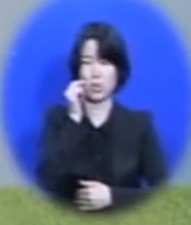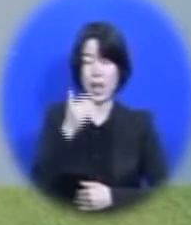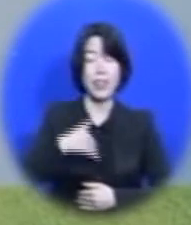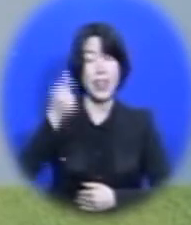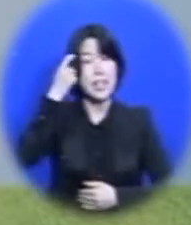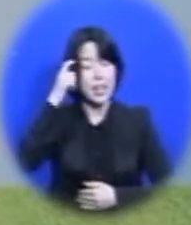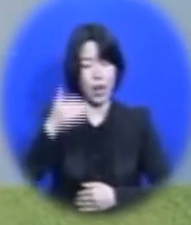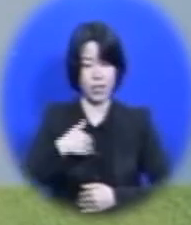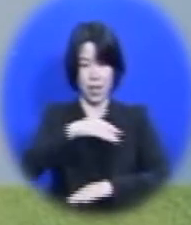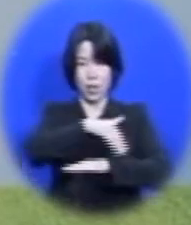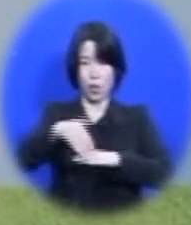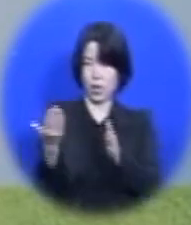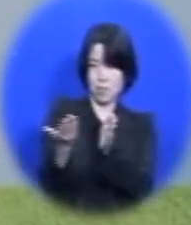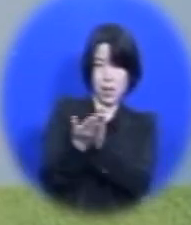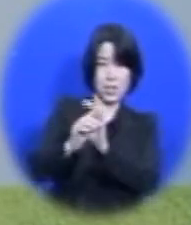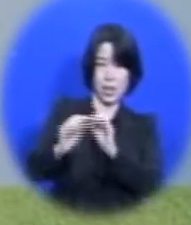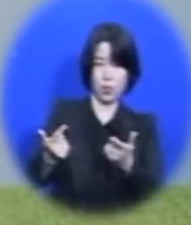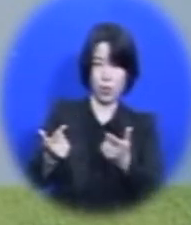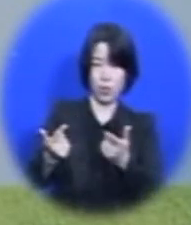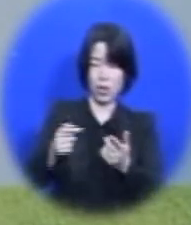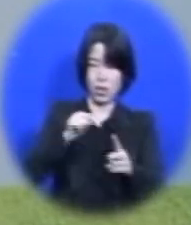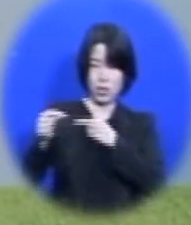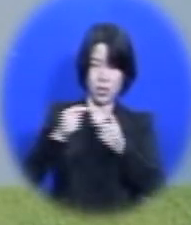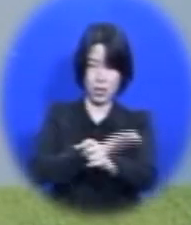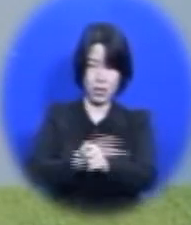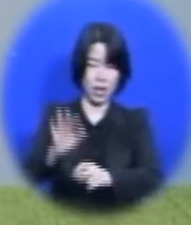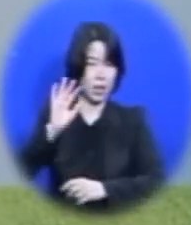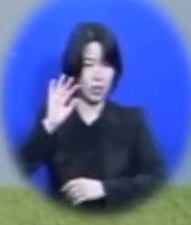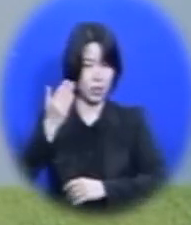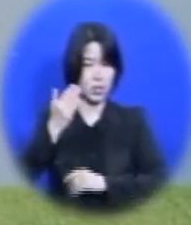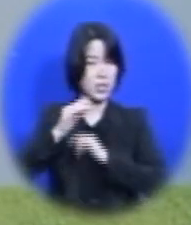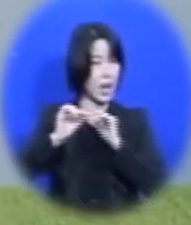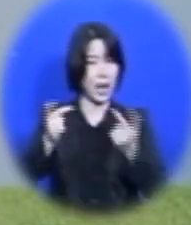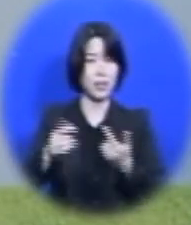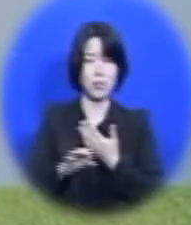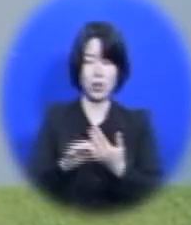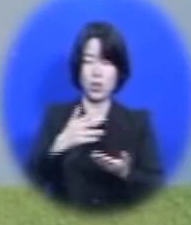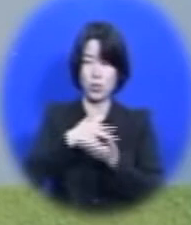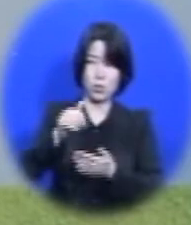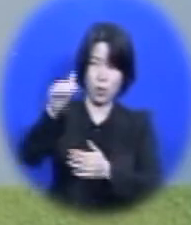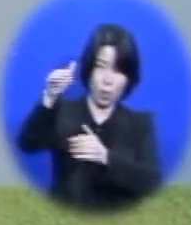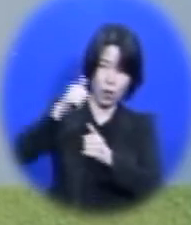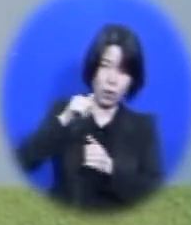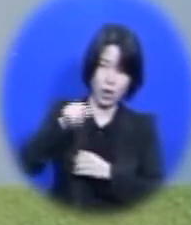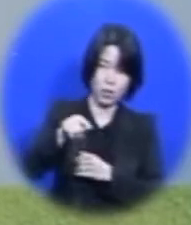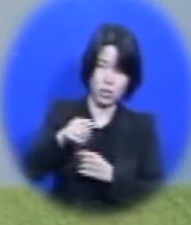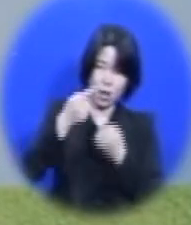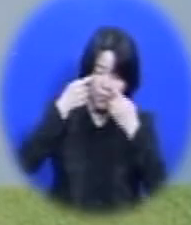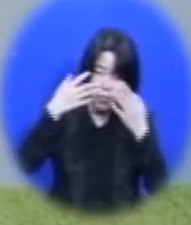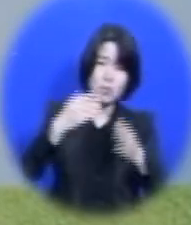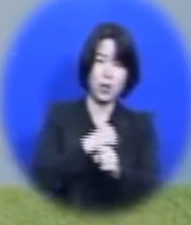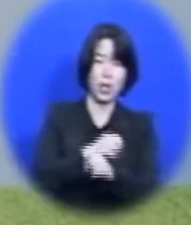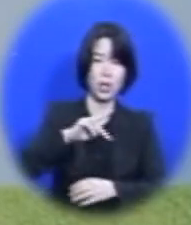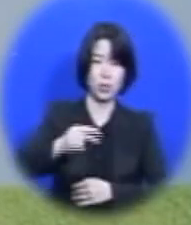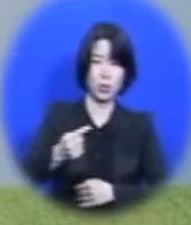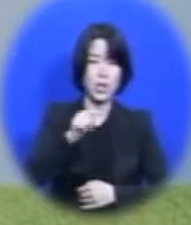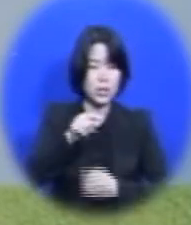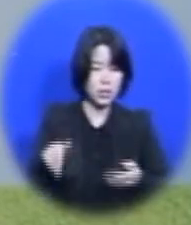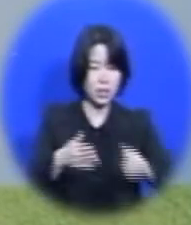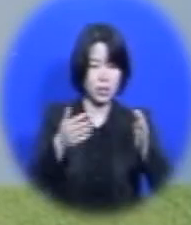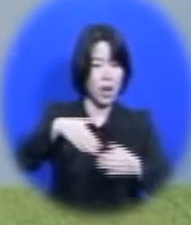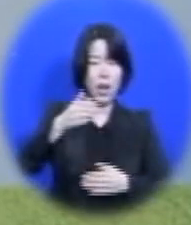생각과 내 계획에 안 맞고 이해가 잘 되지 않으면 주님이 오라고 하시는 것이 분명해도 그 길을 갈 수가